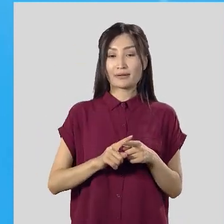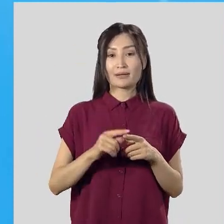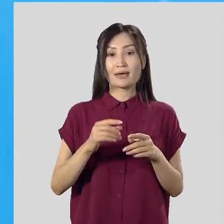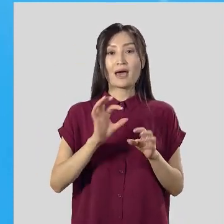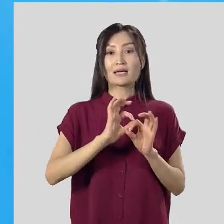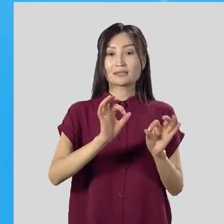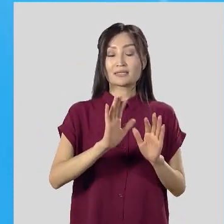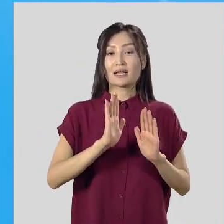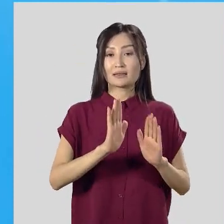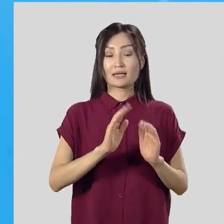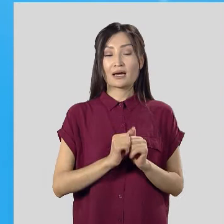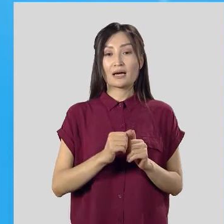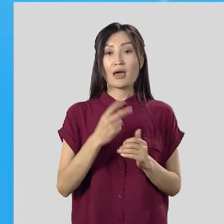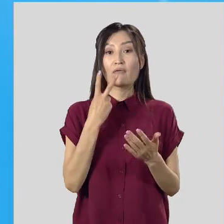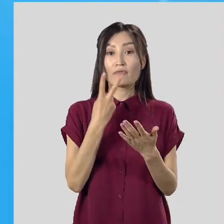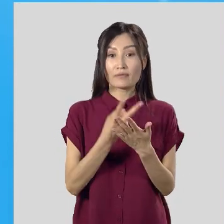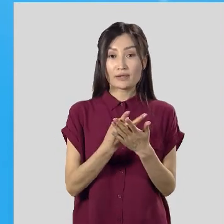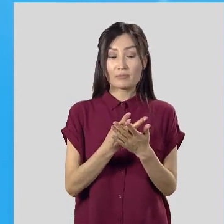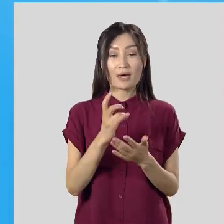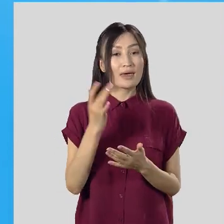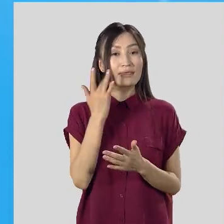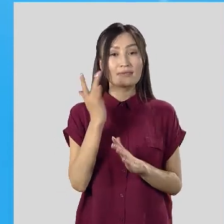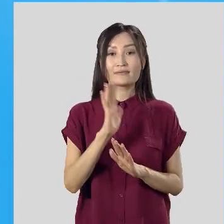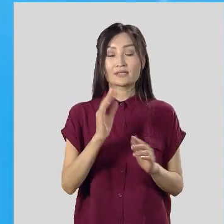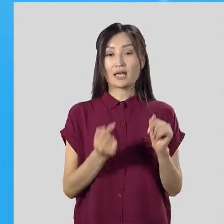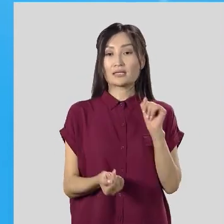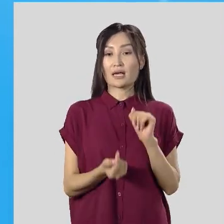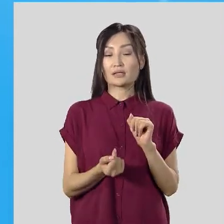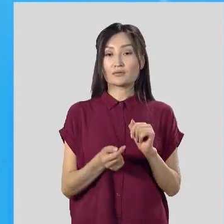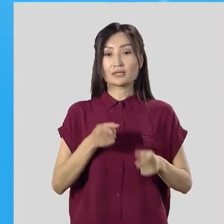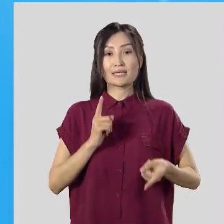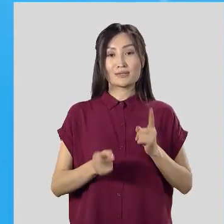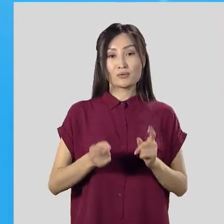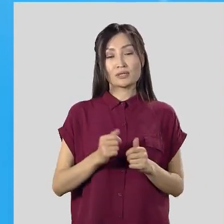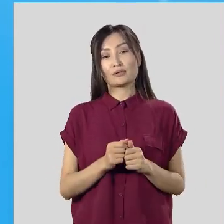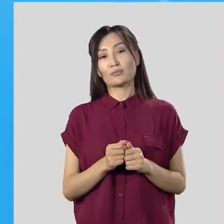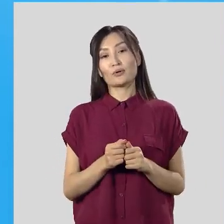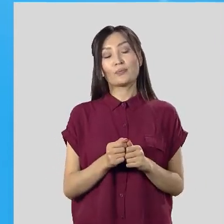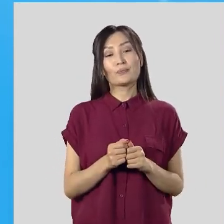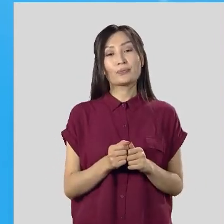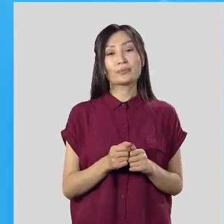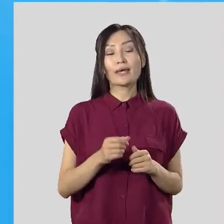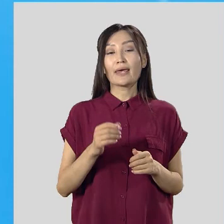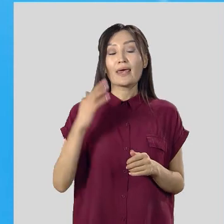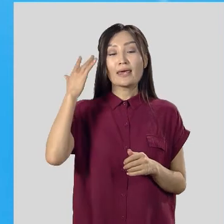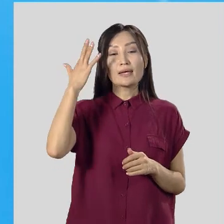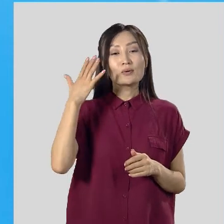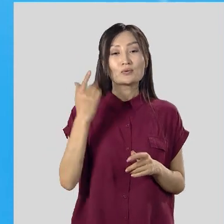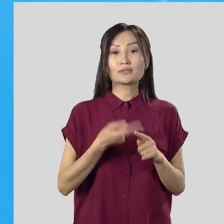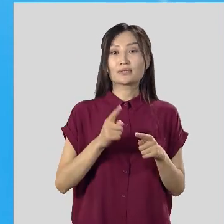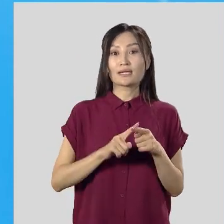Коперник сказал так: «Видимое не всегда соответствует действительному». Иллюзии –